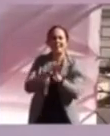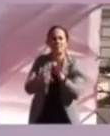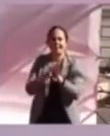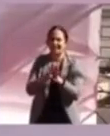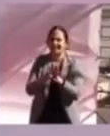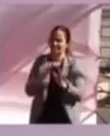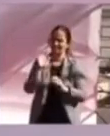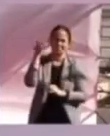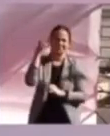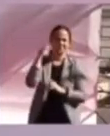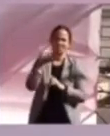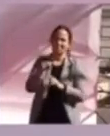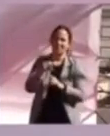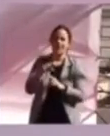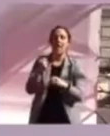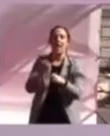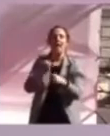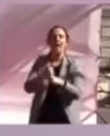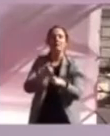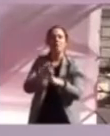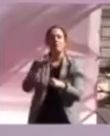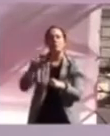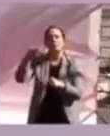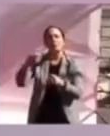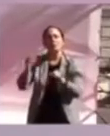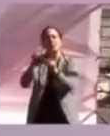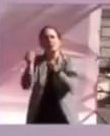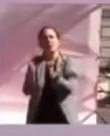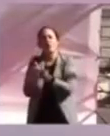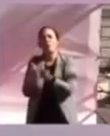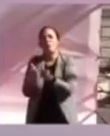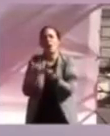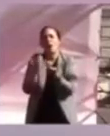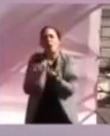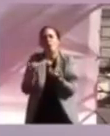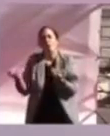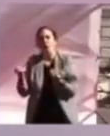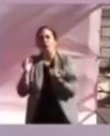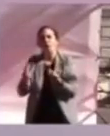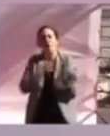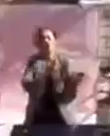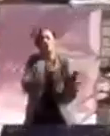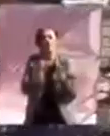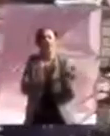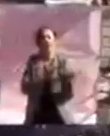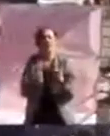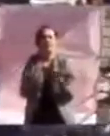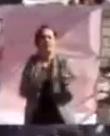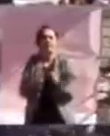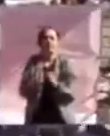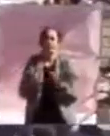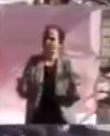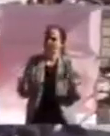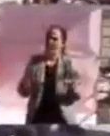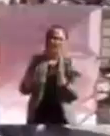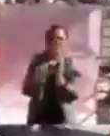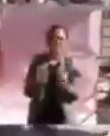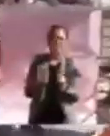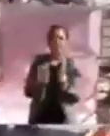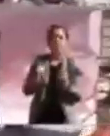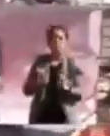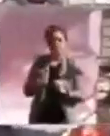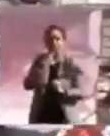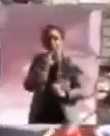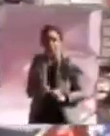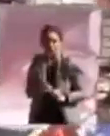tornato ad essere una merce che si poteva comprare vendere senza alcun problema ce lo vogliamo dire in italiano il gioco viene da